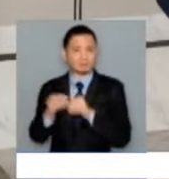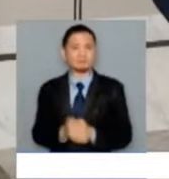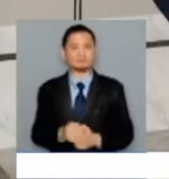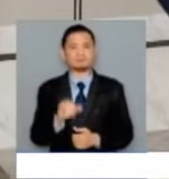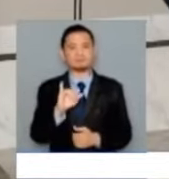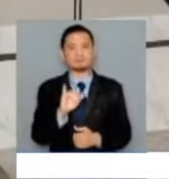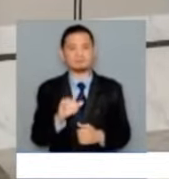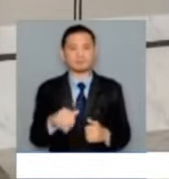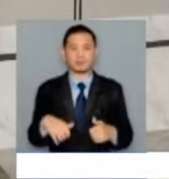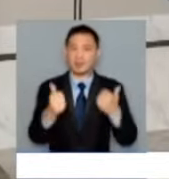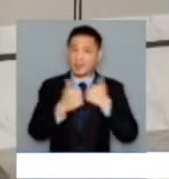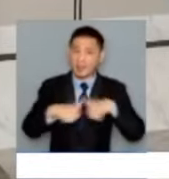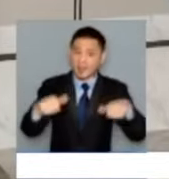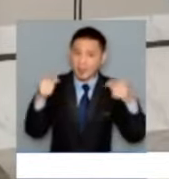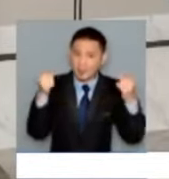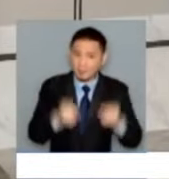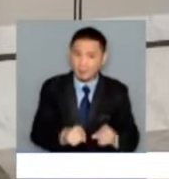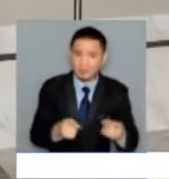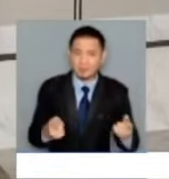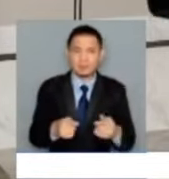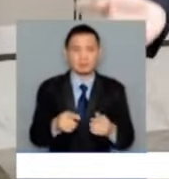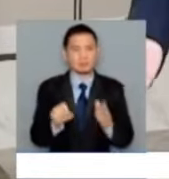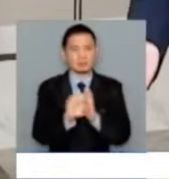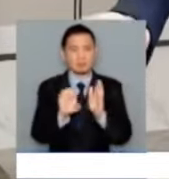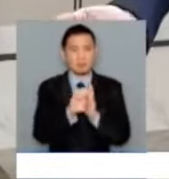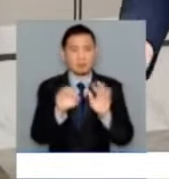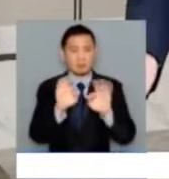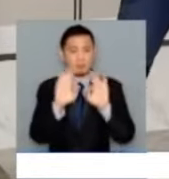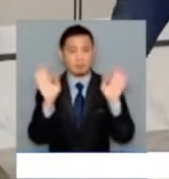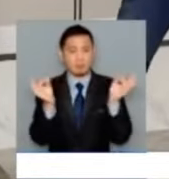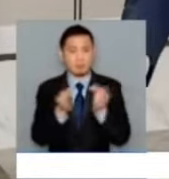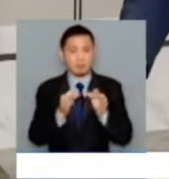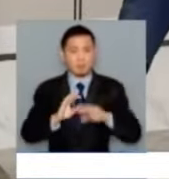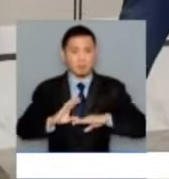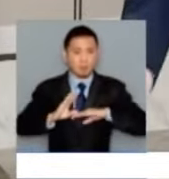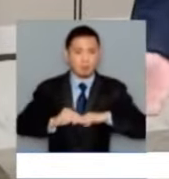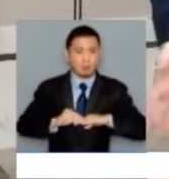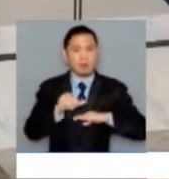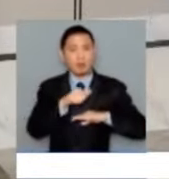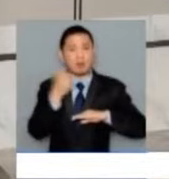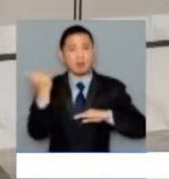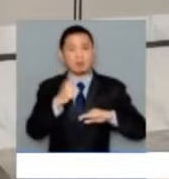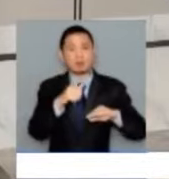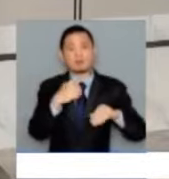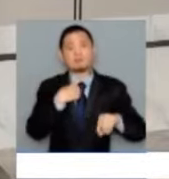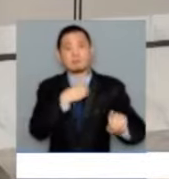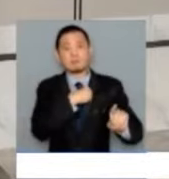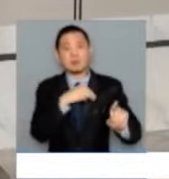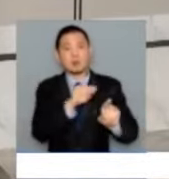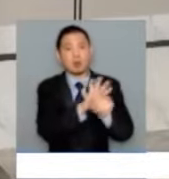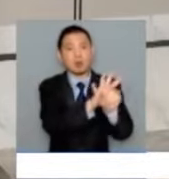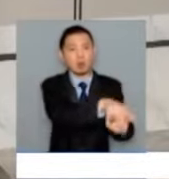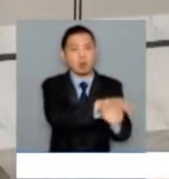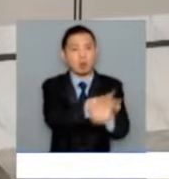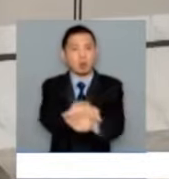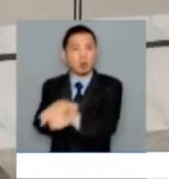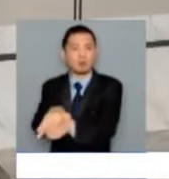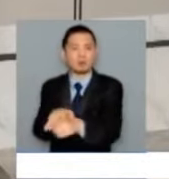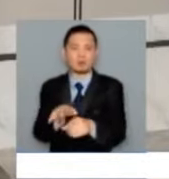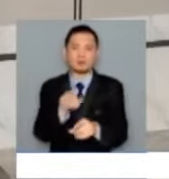din kung apektado ang isang miyembro ng pamilya, damay-damay na yan, apektado ng lahat. Pero kung isang tao lamang